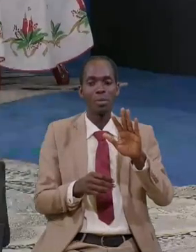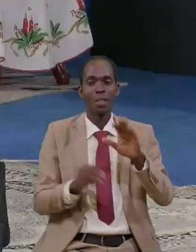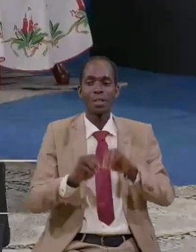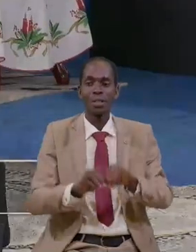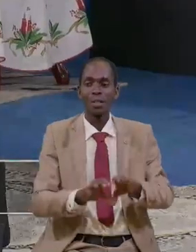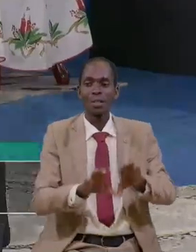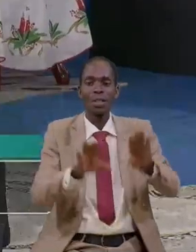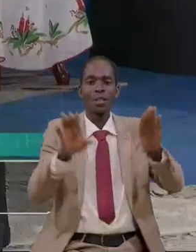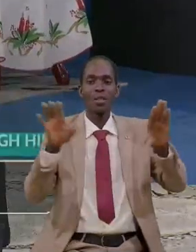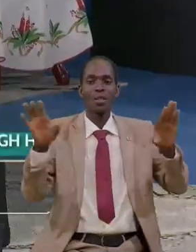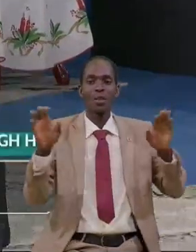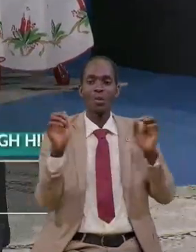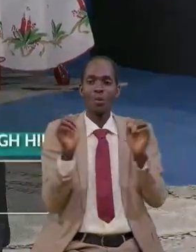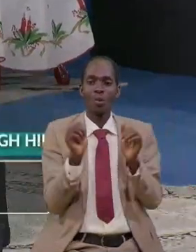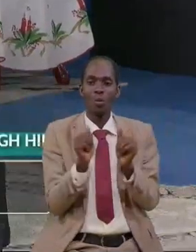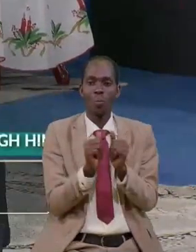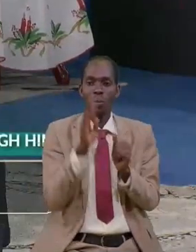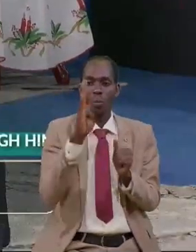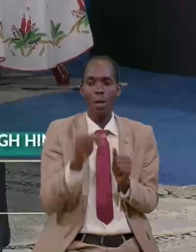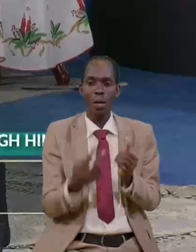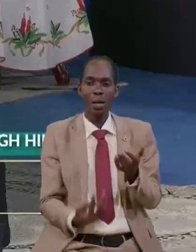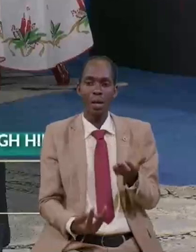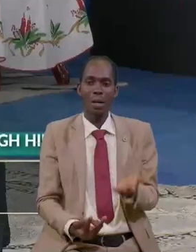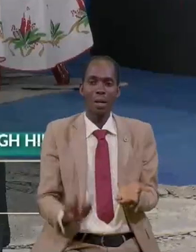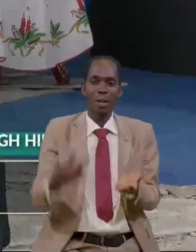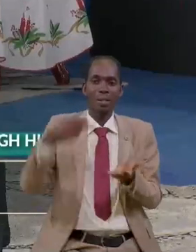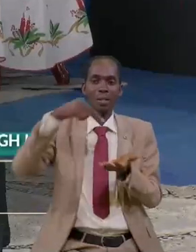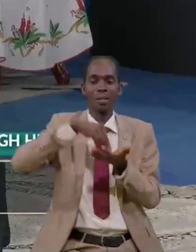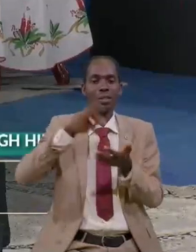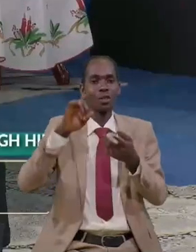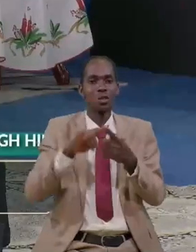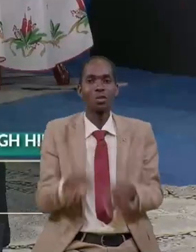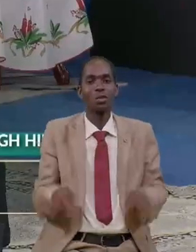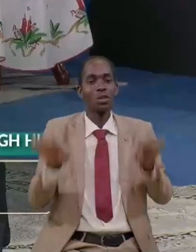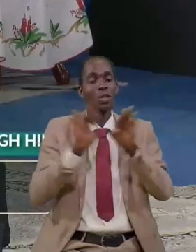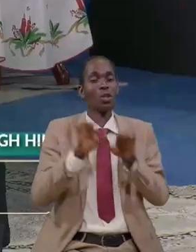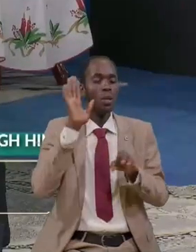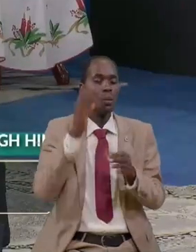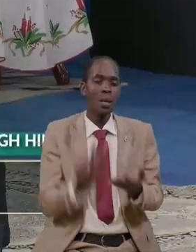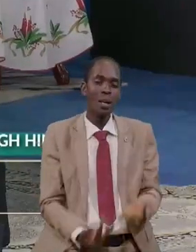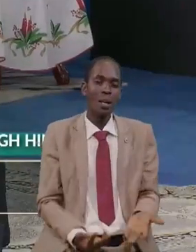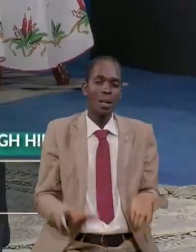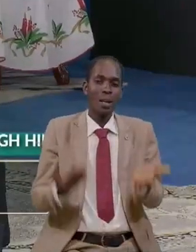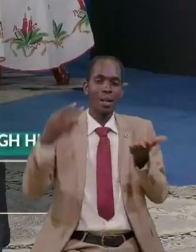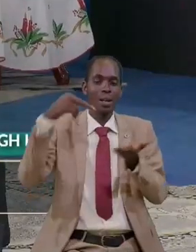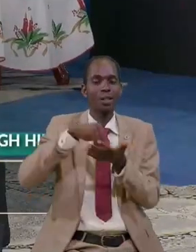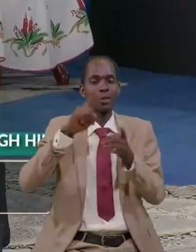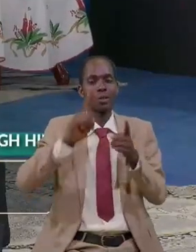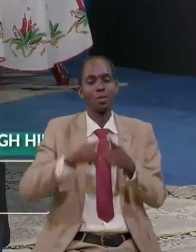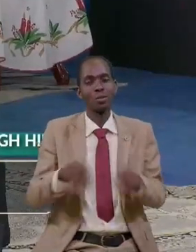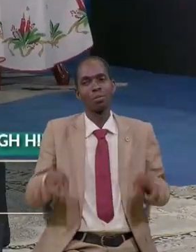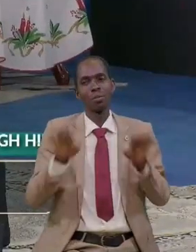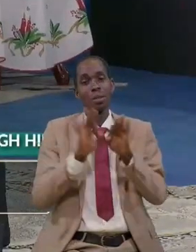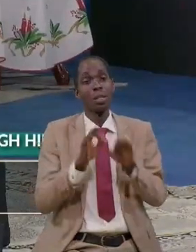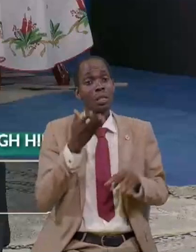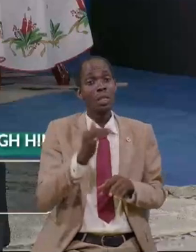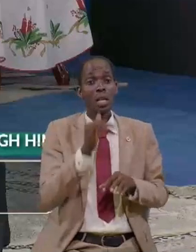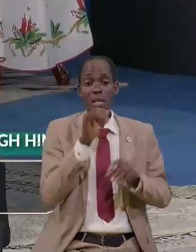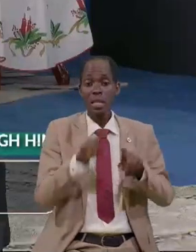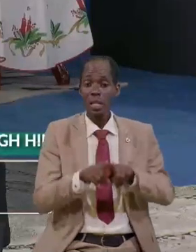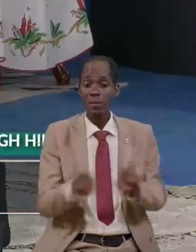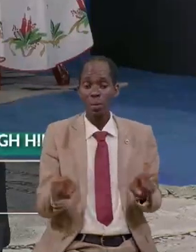briller en se levant pour l'importance dans la vie. Il y a une différence entre le